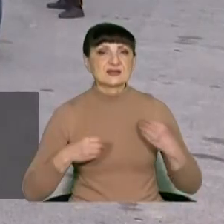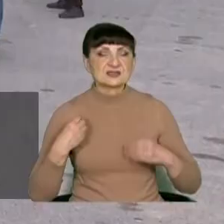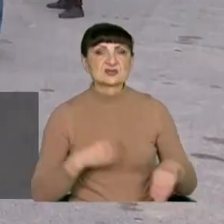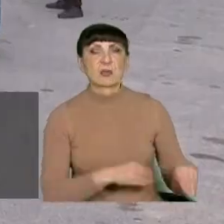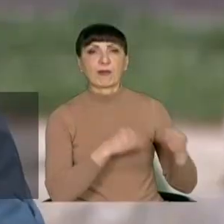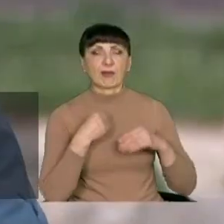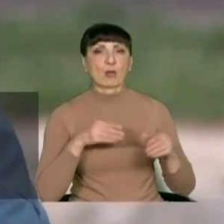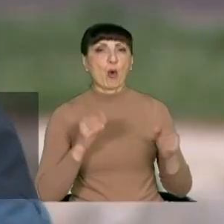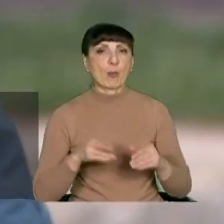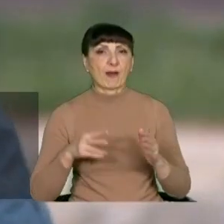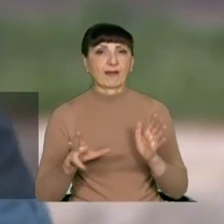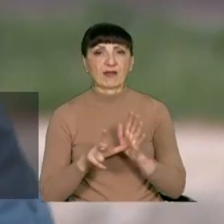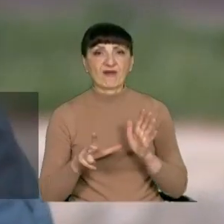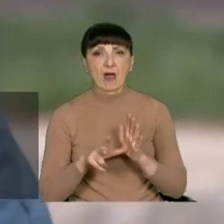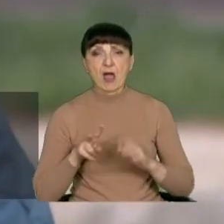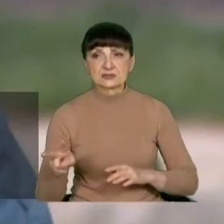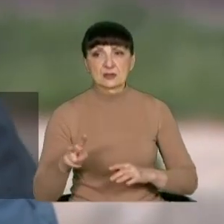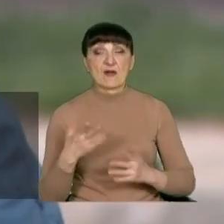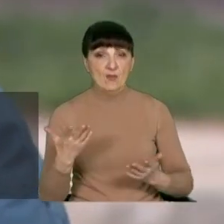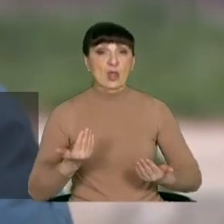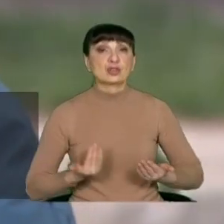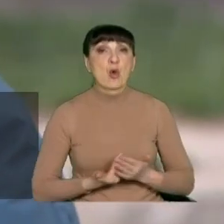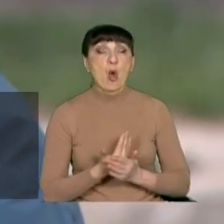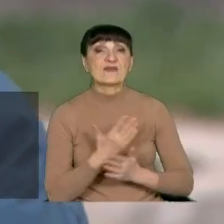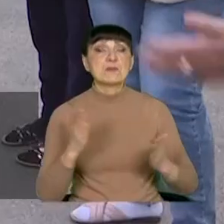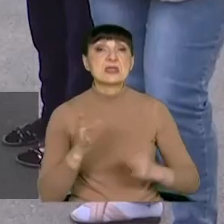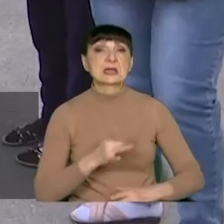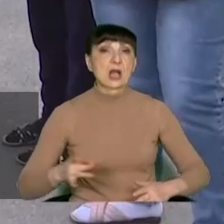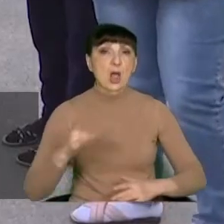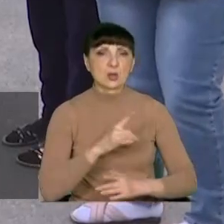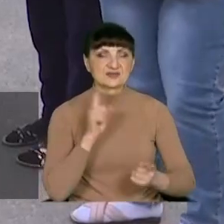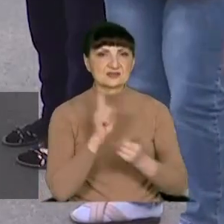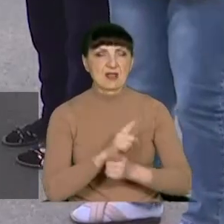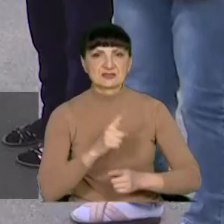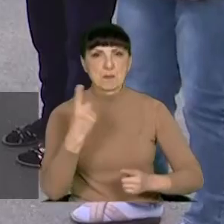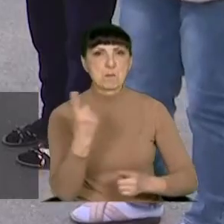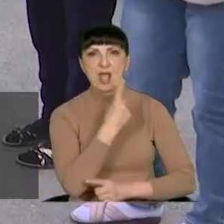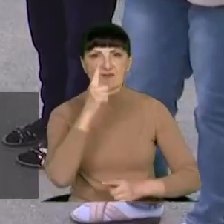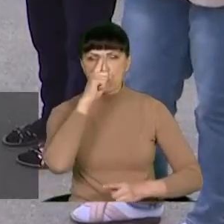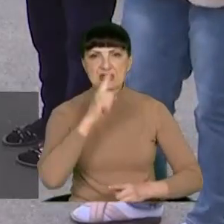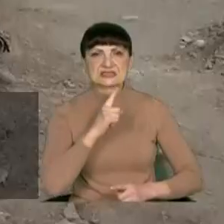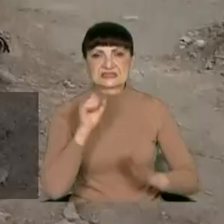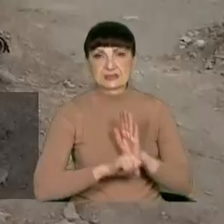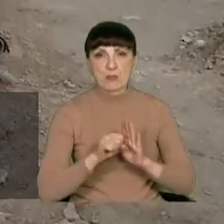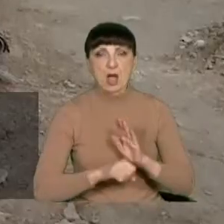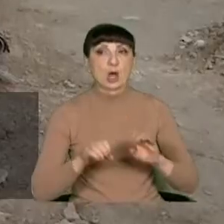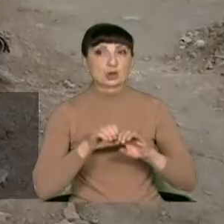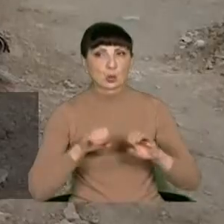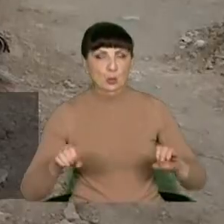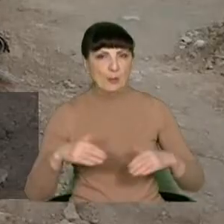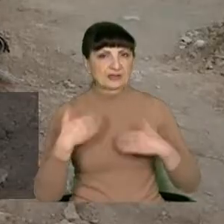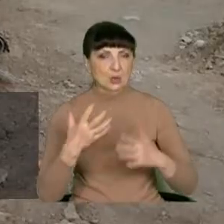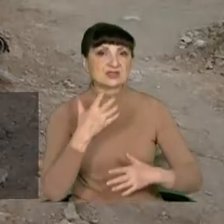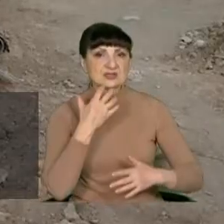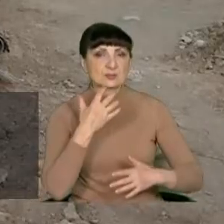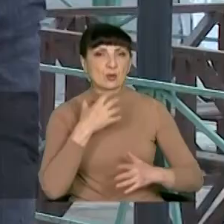и обогреватели. Вот так жители нового микрорайона Туран-1 встретили первый месяц зимы. Оказалось, что трубы, по которым подается